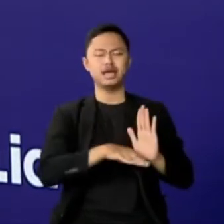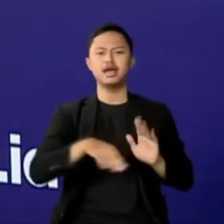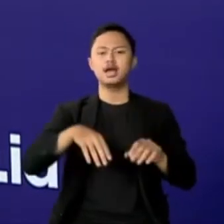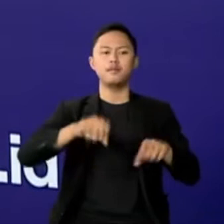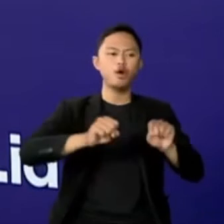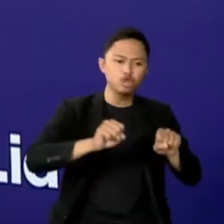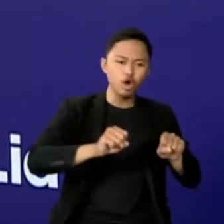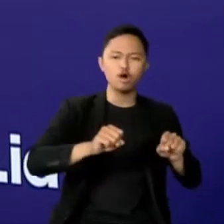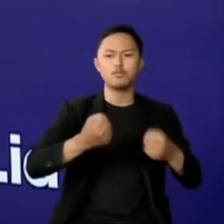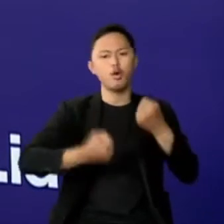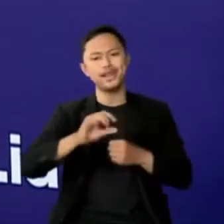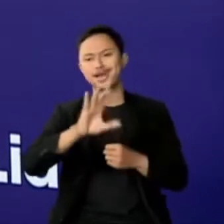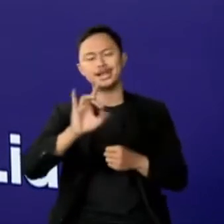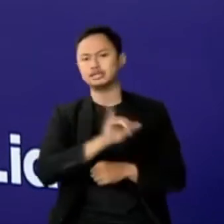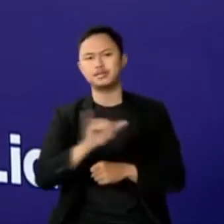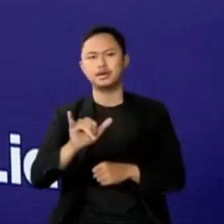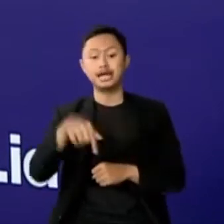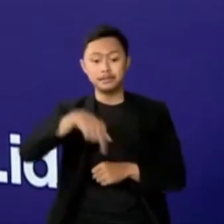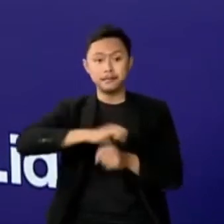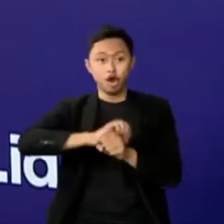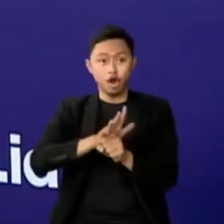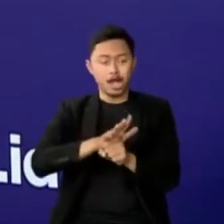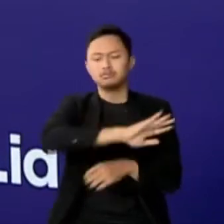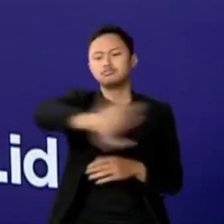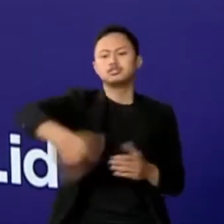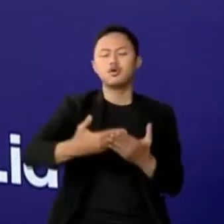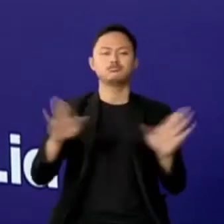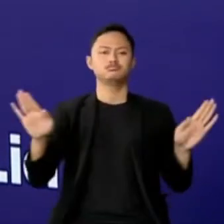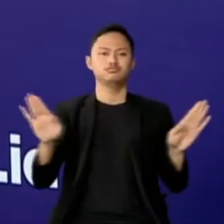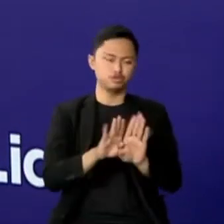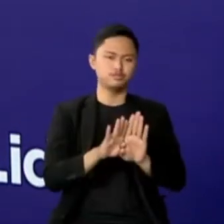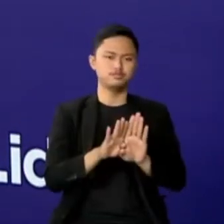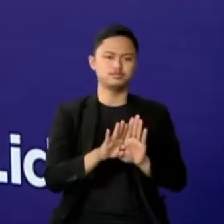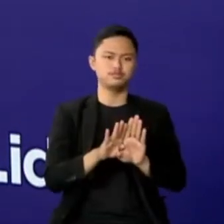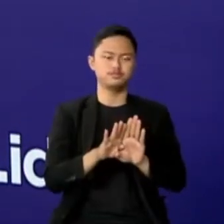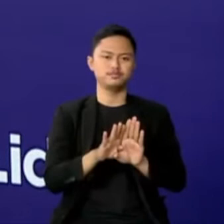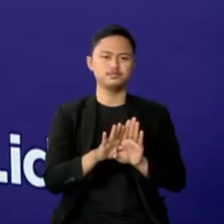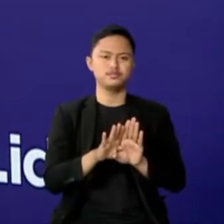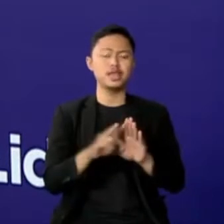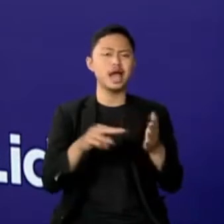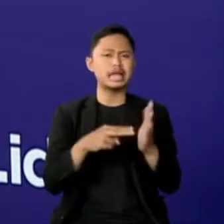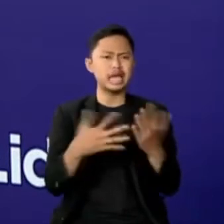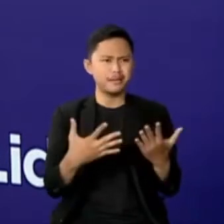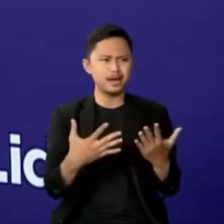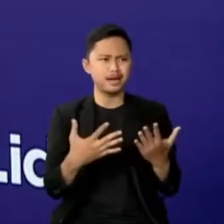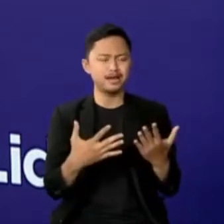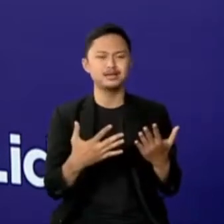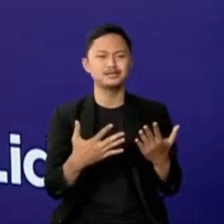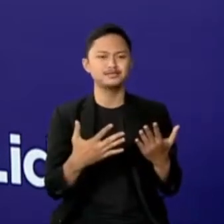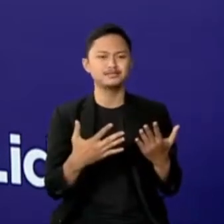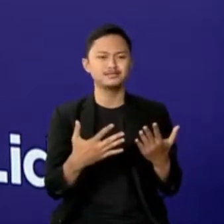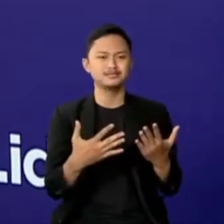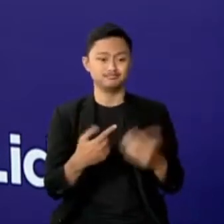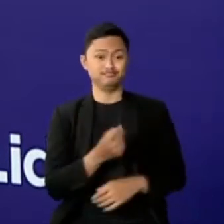lainnya nah Karena di masa pandemen yang semuanya tutup tentu dengan korelasi yang sangat jelas berarti